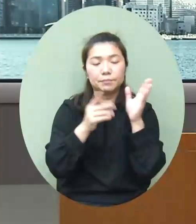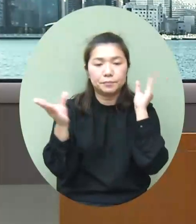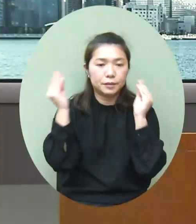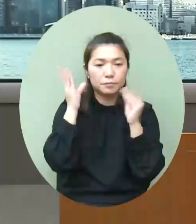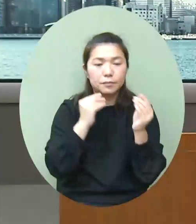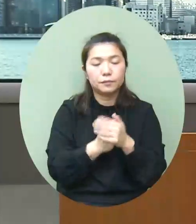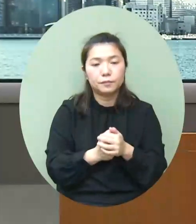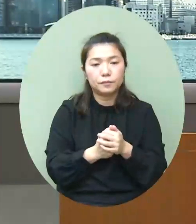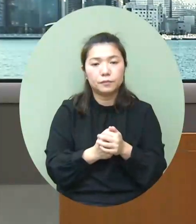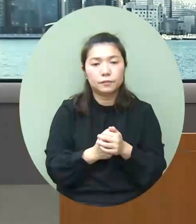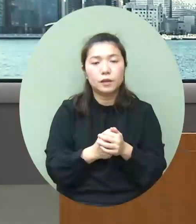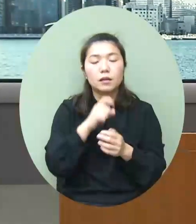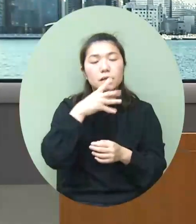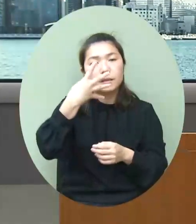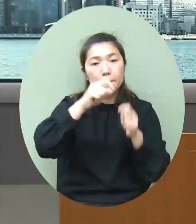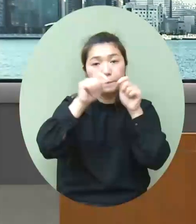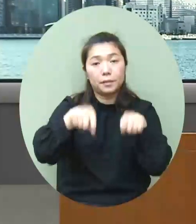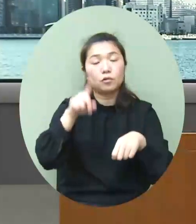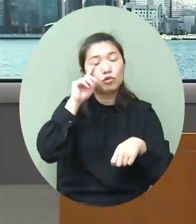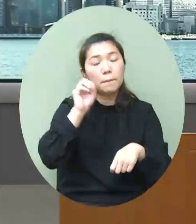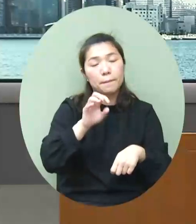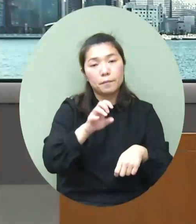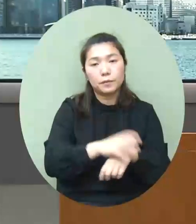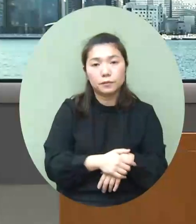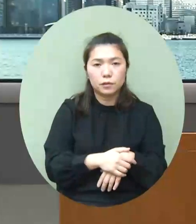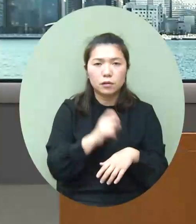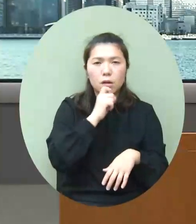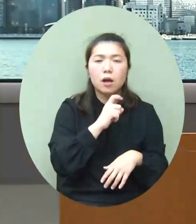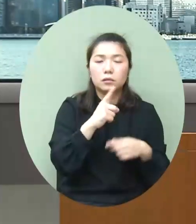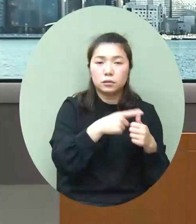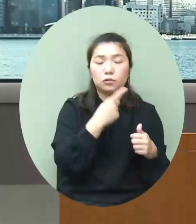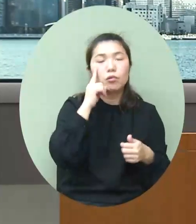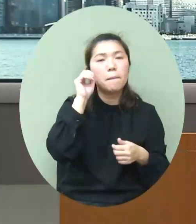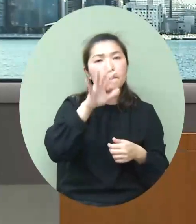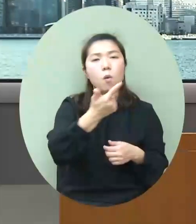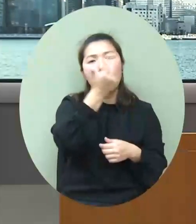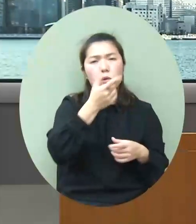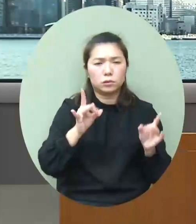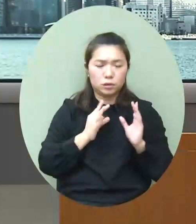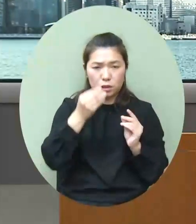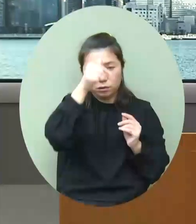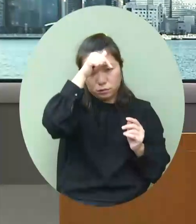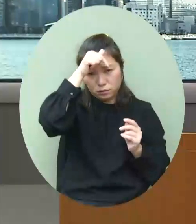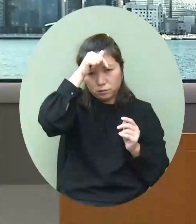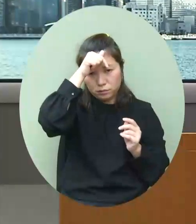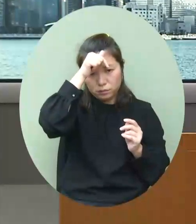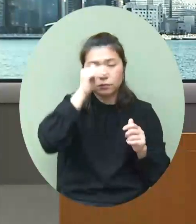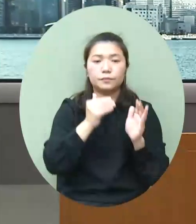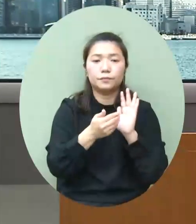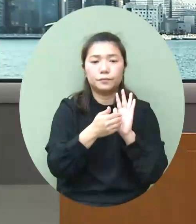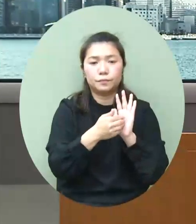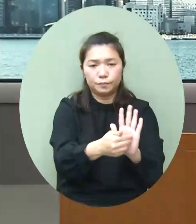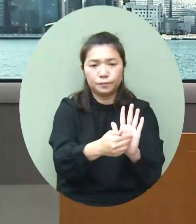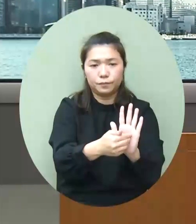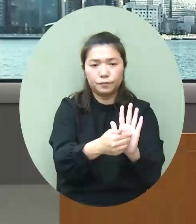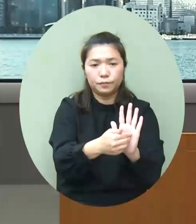有四个问题。首先，近日有很多的媒体报道私家医院拒绝接收新冠患者的新闻，想请